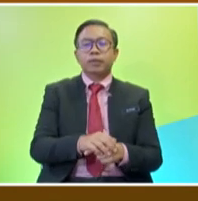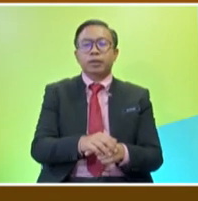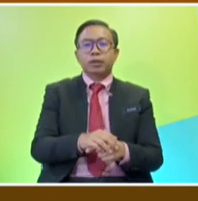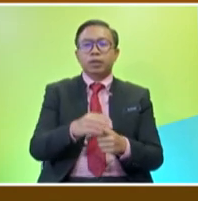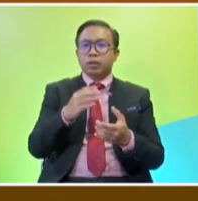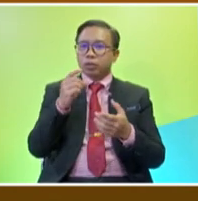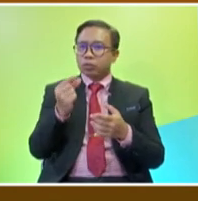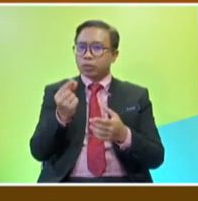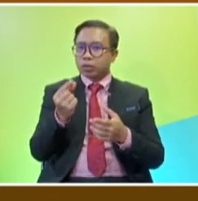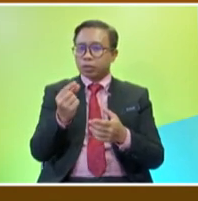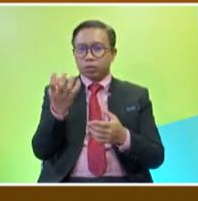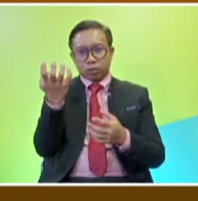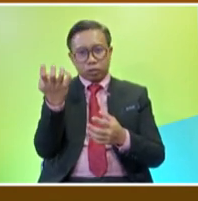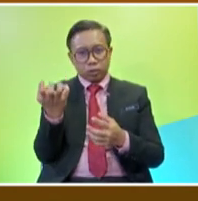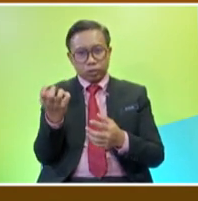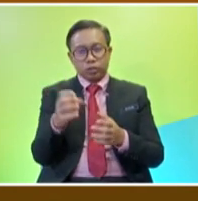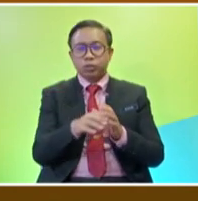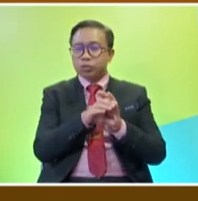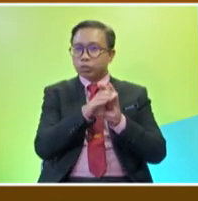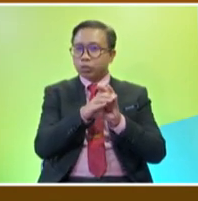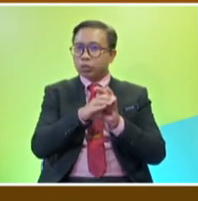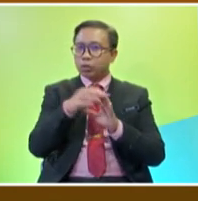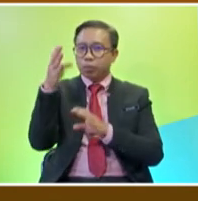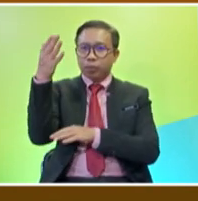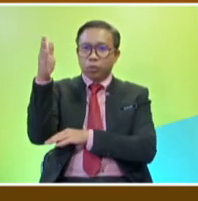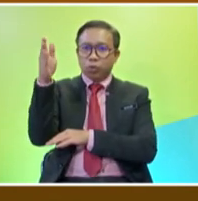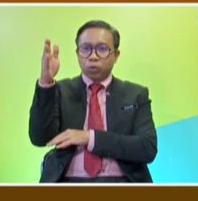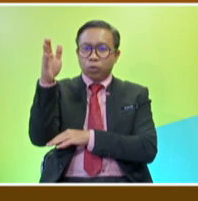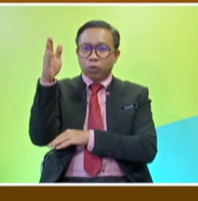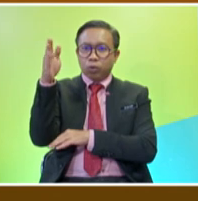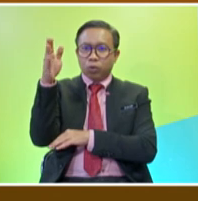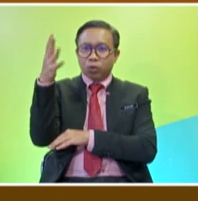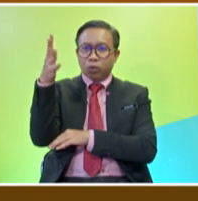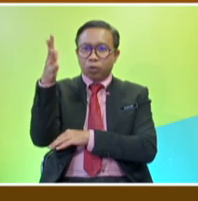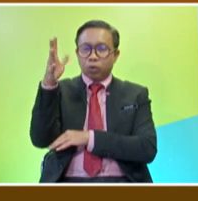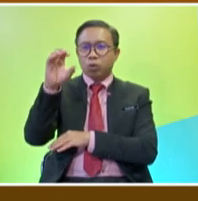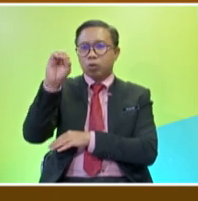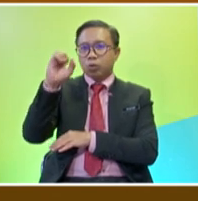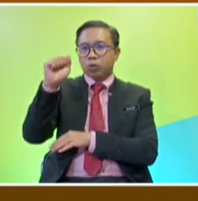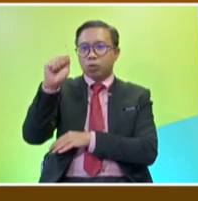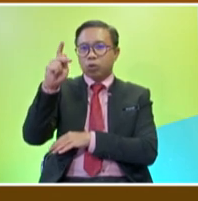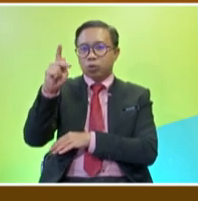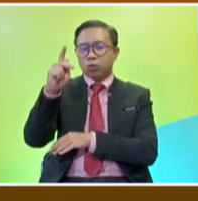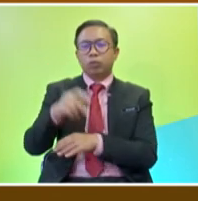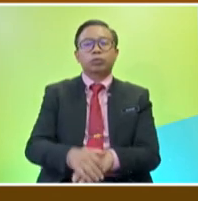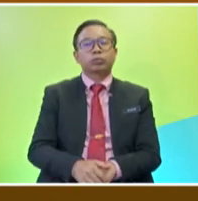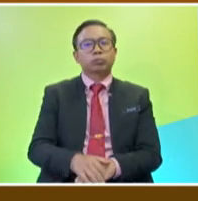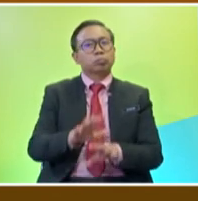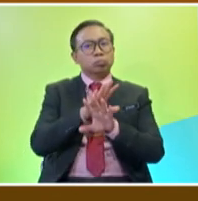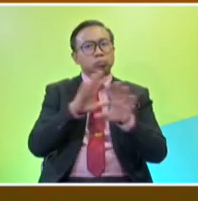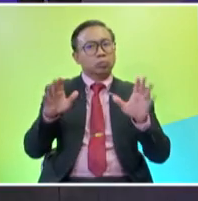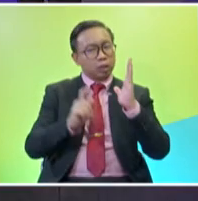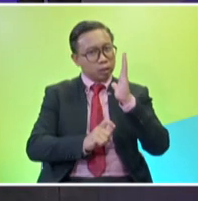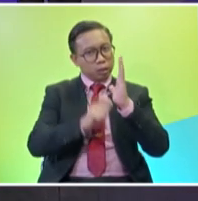yang sangat bernilai antara contohnya adalah pokok Oke di depan Irfan tadi adalah pokok oks yang tak terlalu